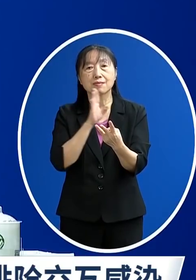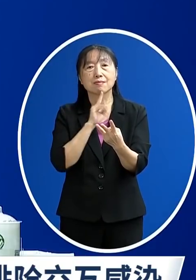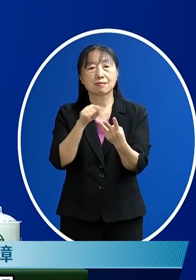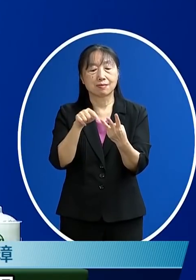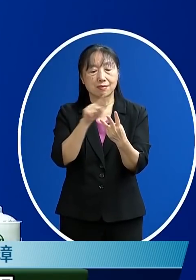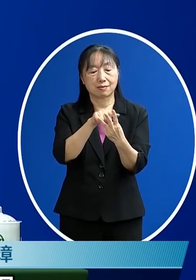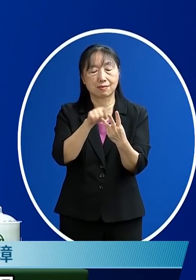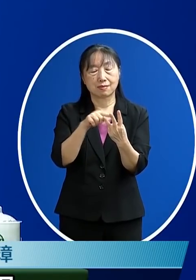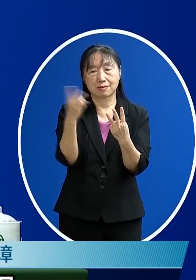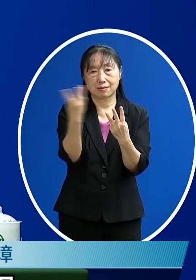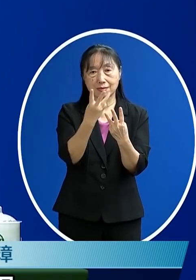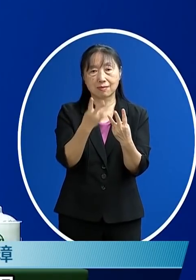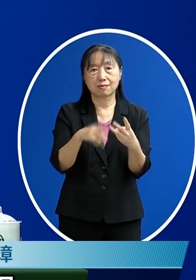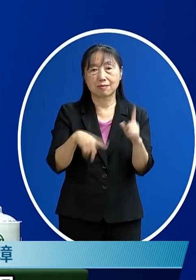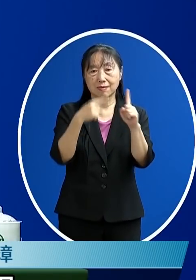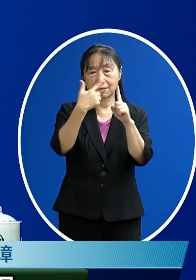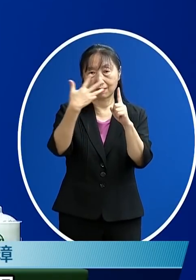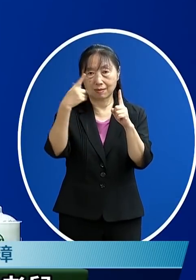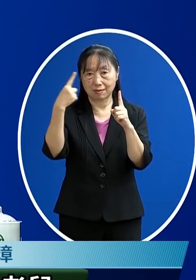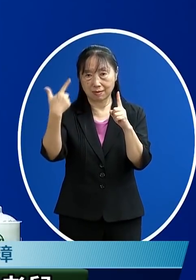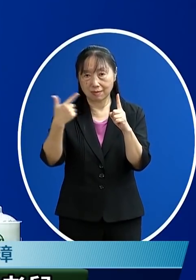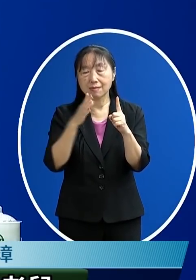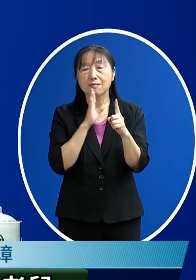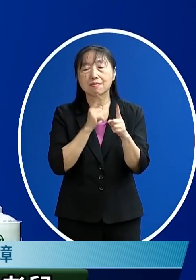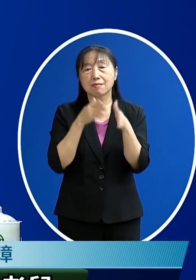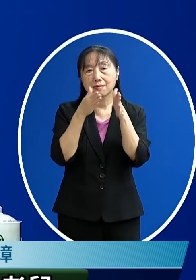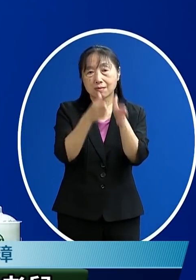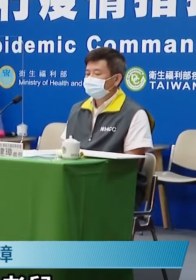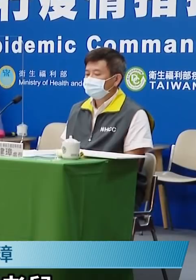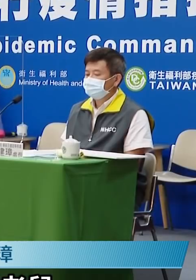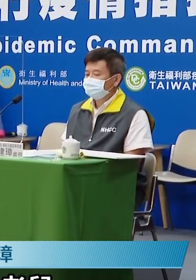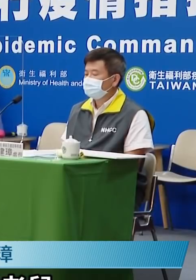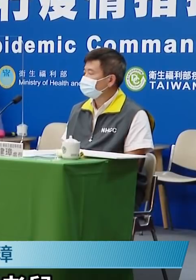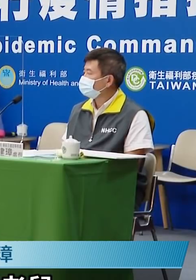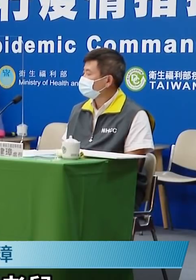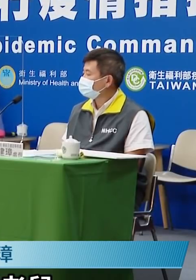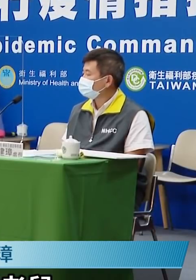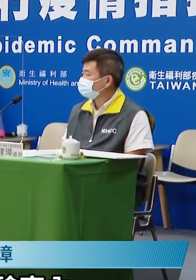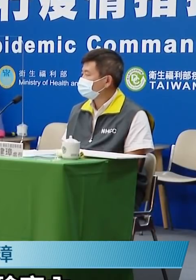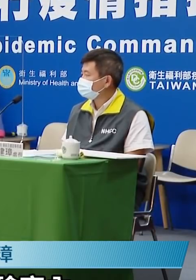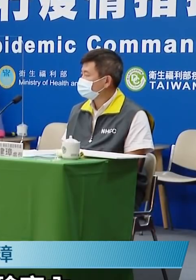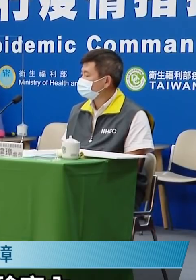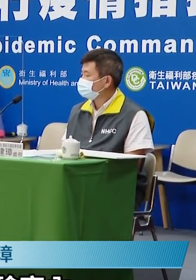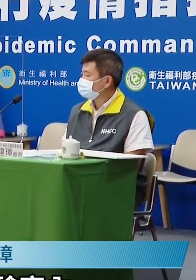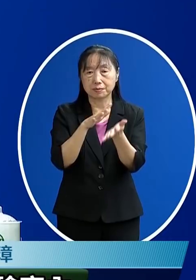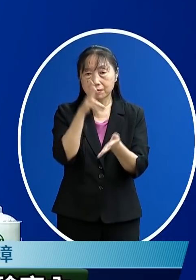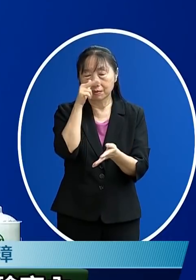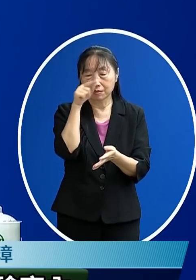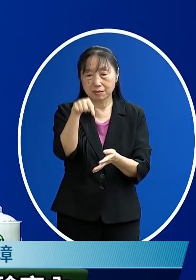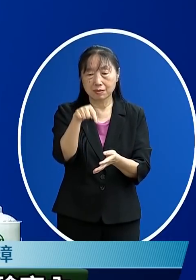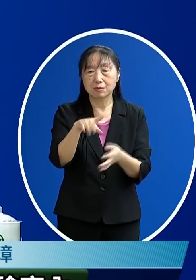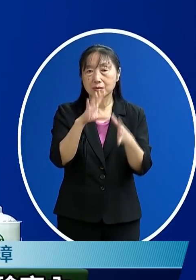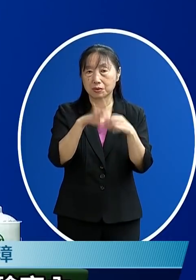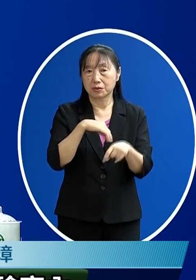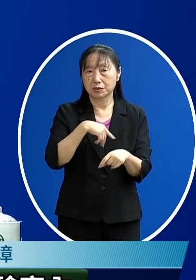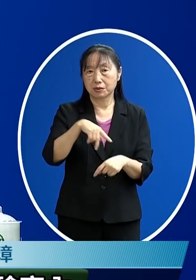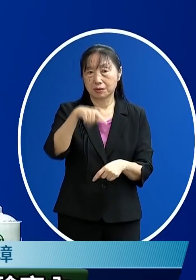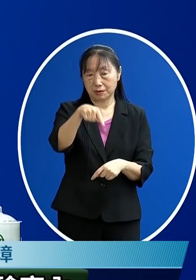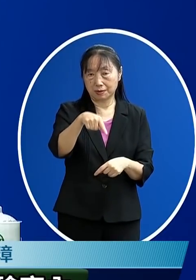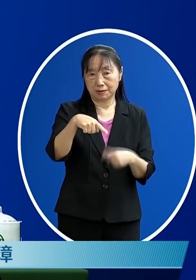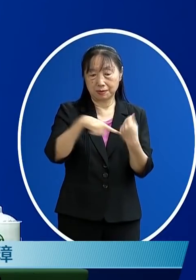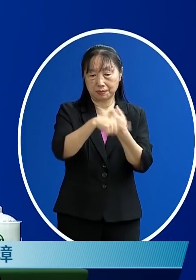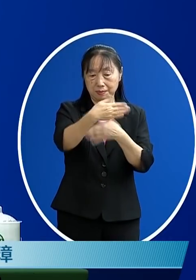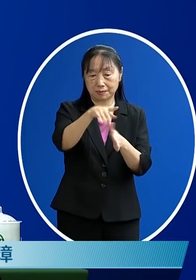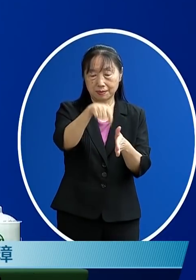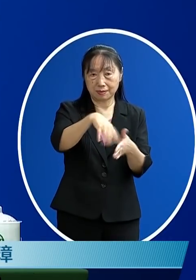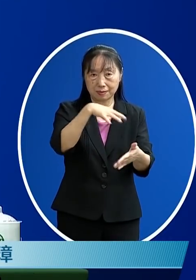那按16816操作的呢是 Alpha 株攻毒的老鼠，目前我们不排除在 P3 实验室